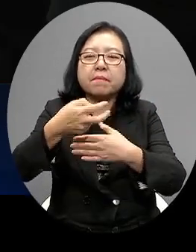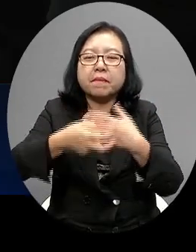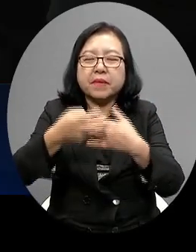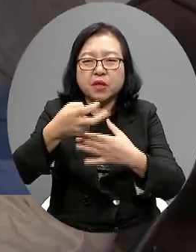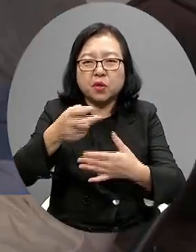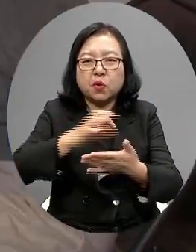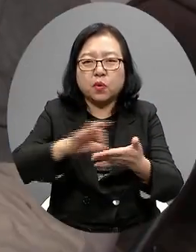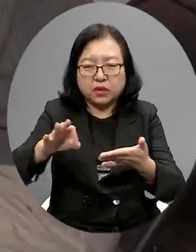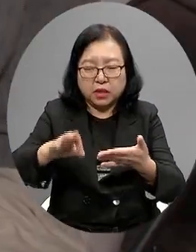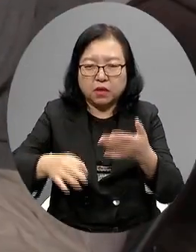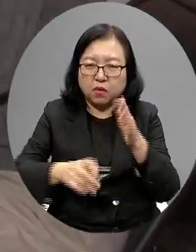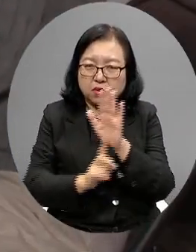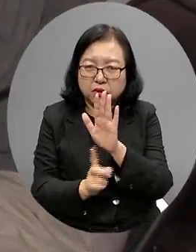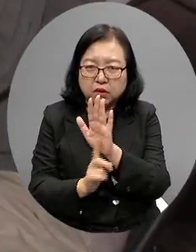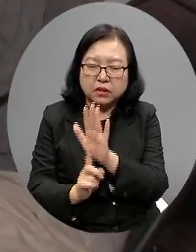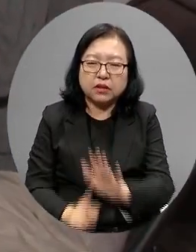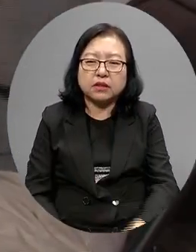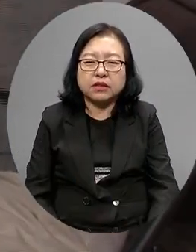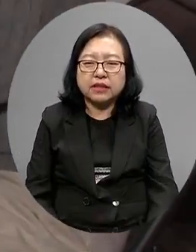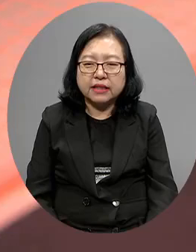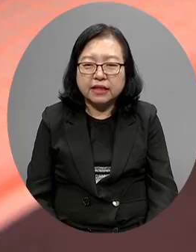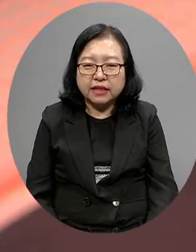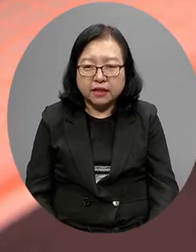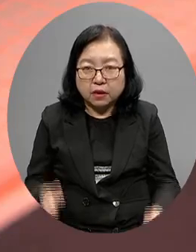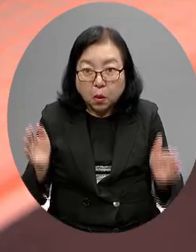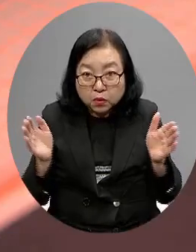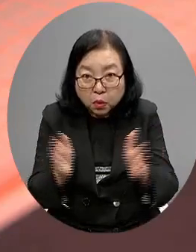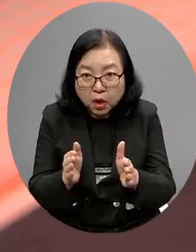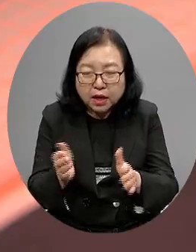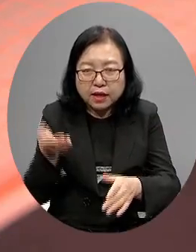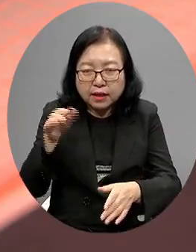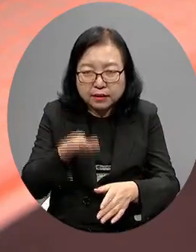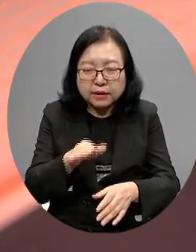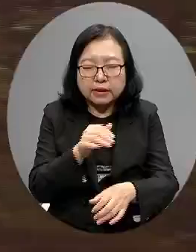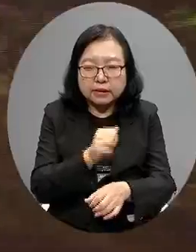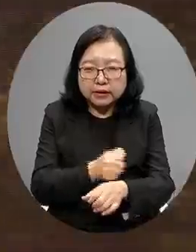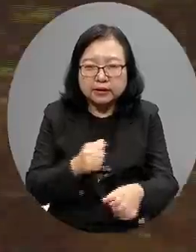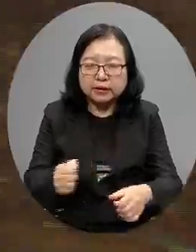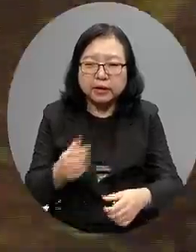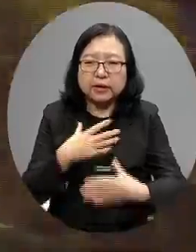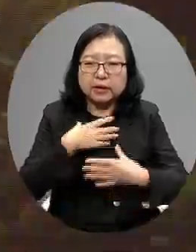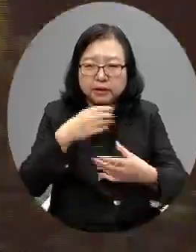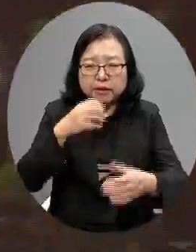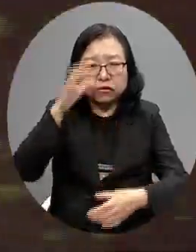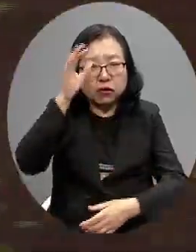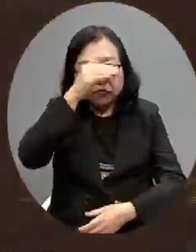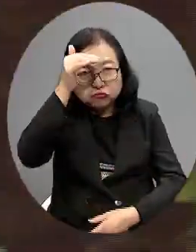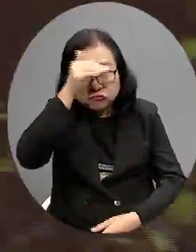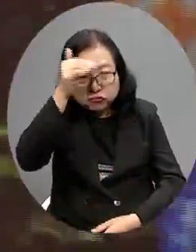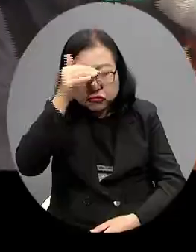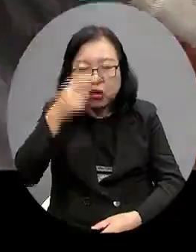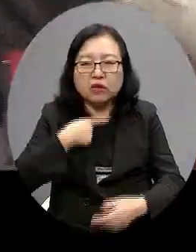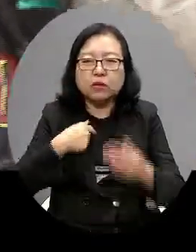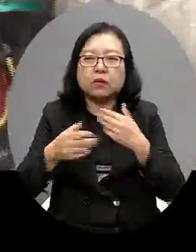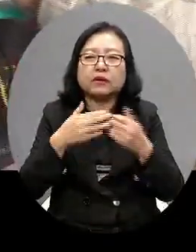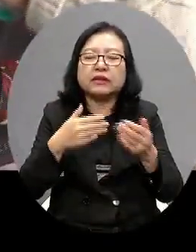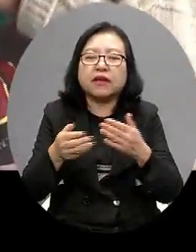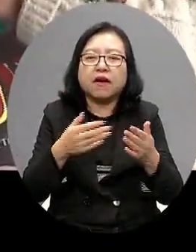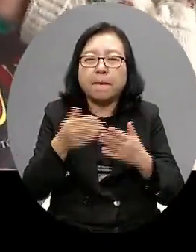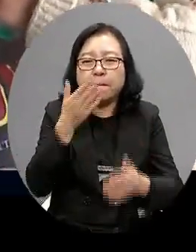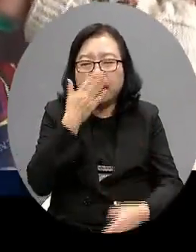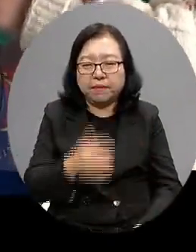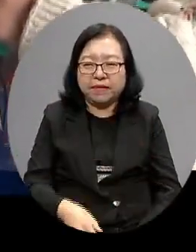전시입니다 협소한 공간이 주는 약점을 극복하기 위해 편안한 감상과 체험 장소로 꾸몄습니다 아이가